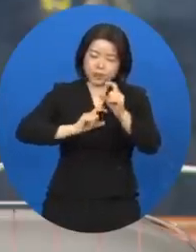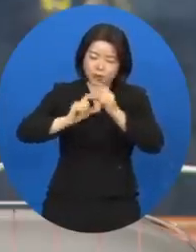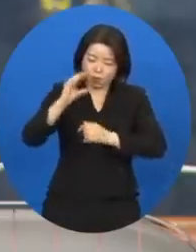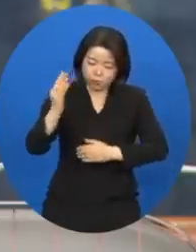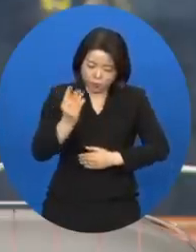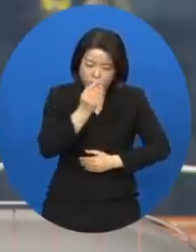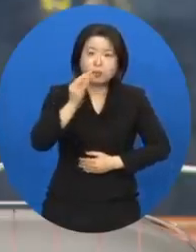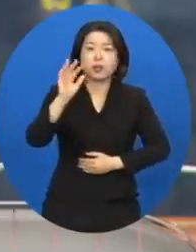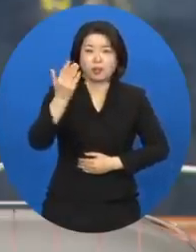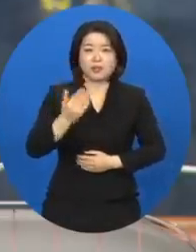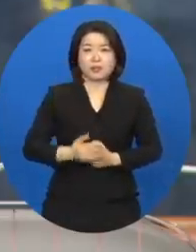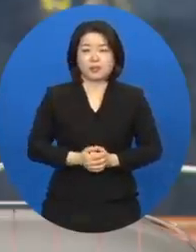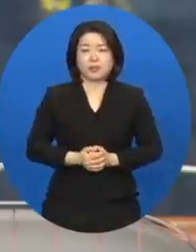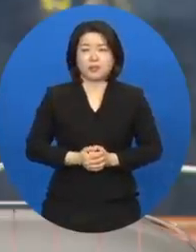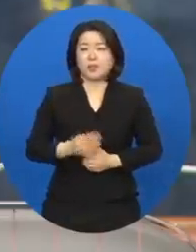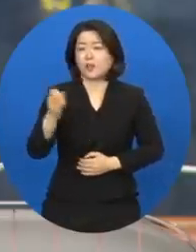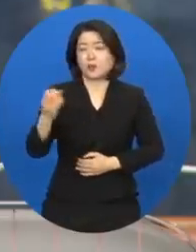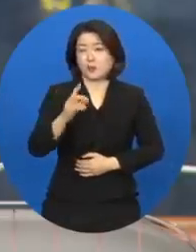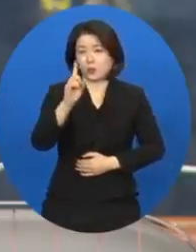또 하나가